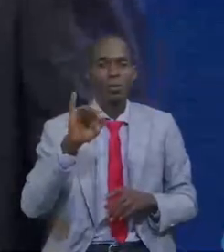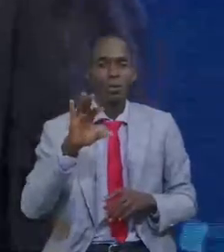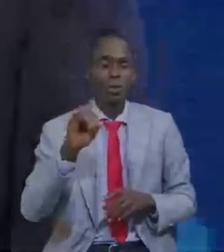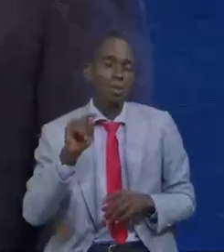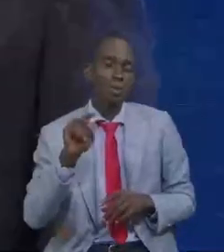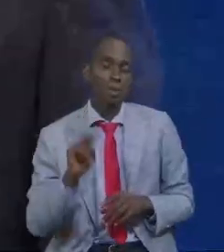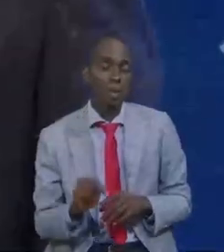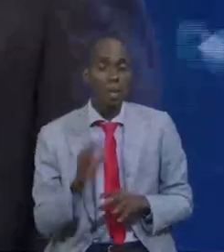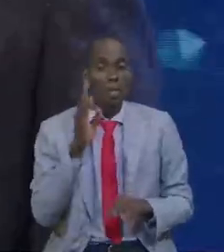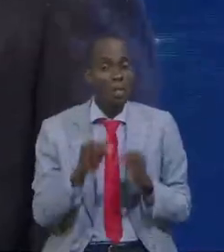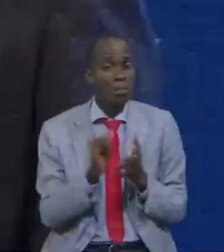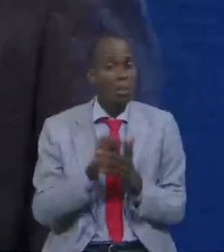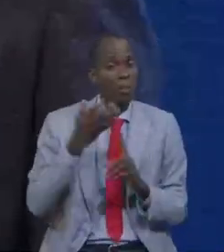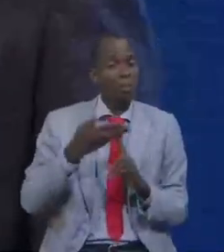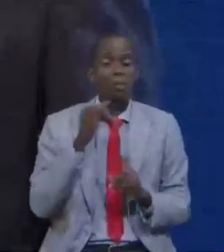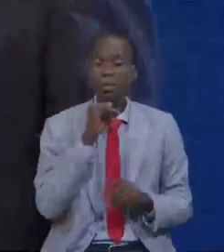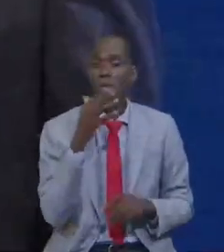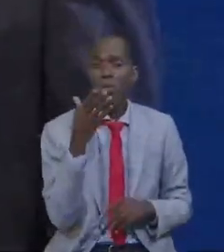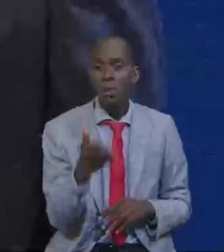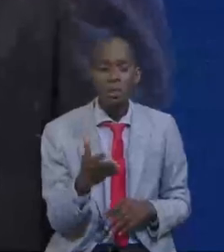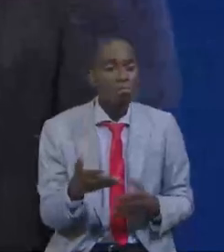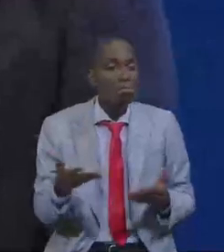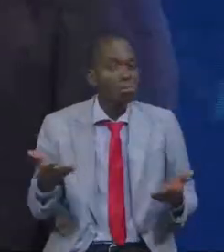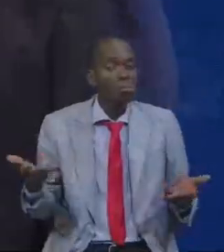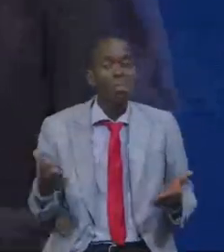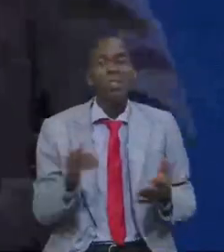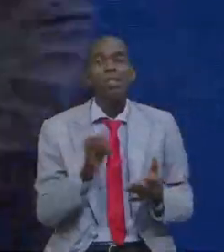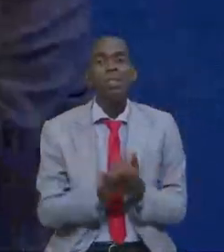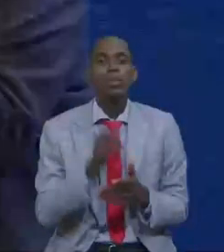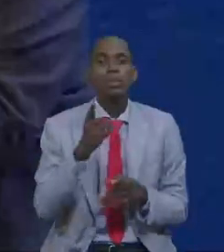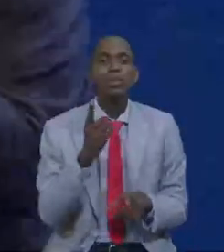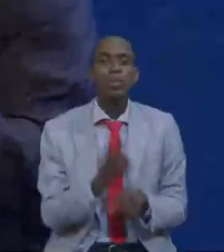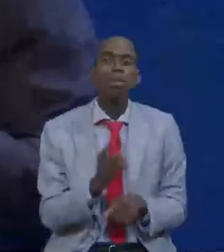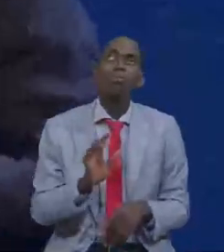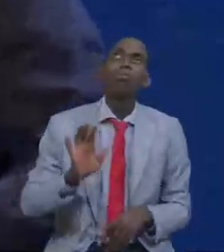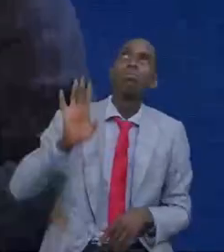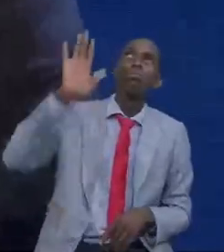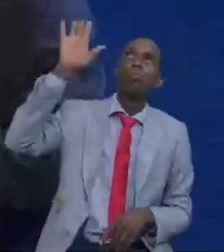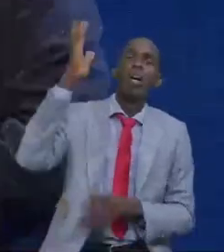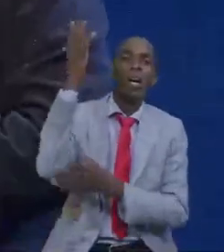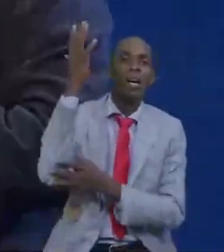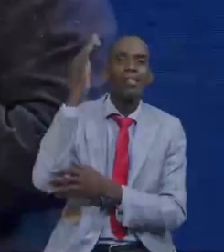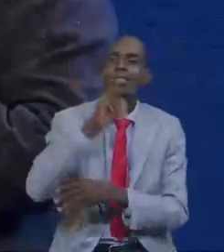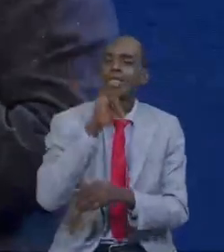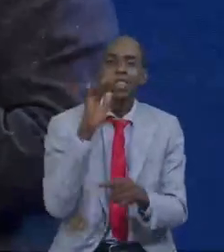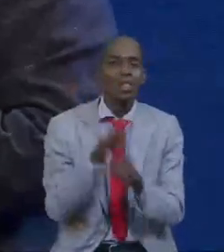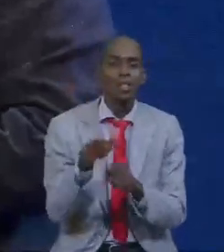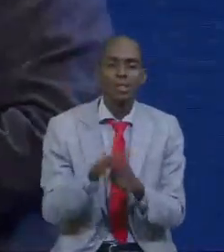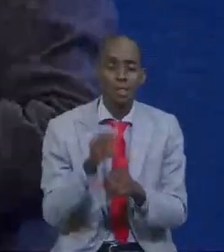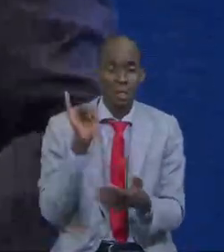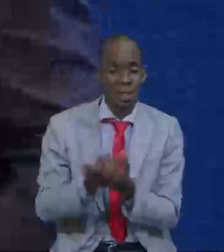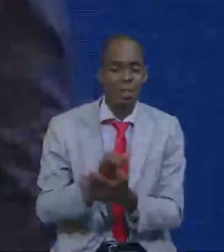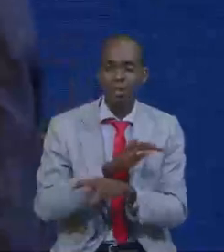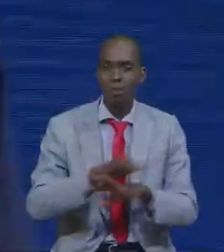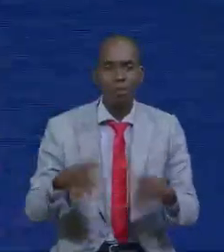ne lève même pas la main. Ça ne règle pas le problème. Confesser de la bouche seulement n'apporte pas la solution.